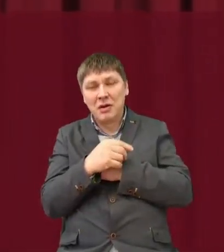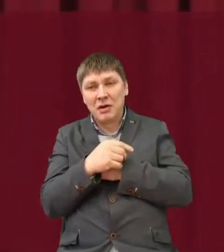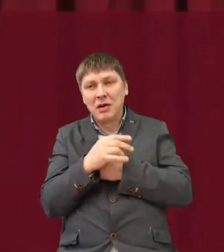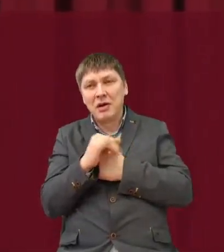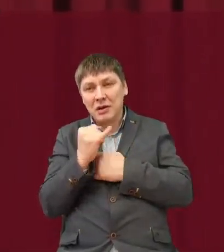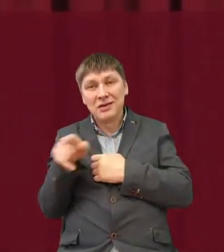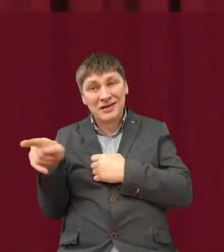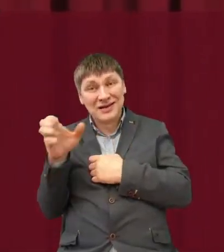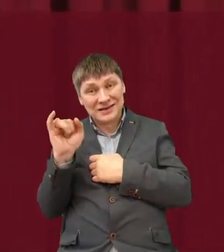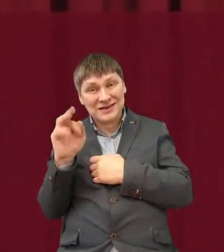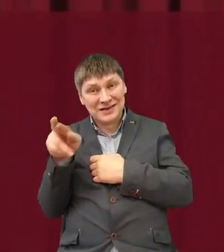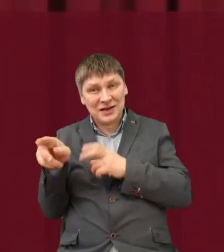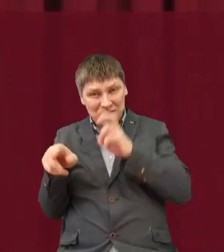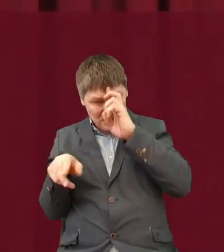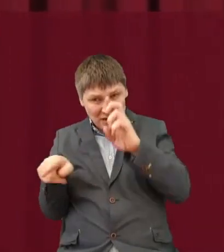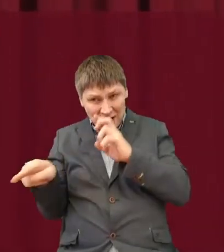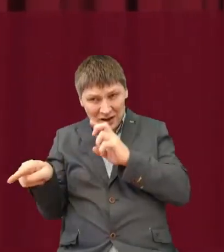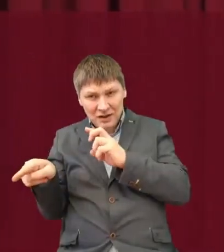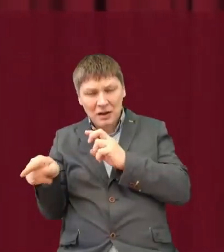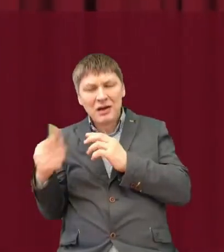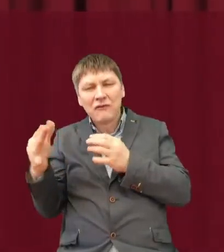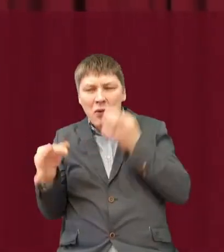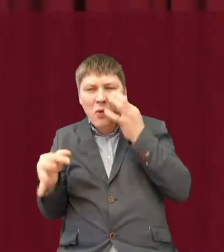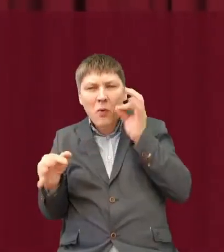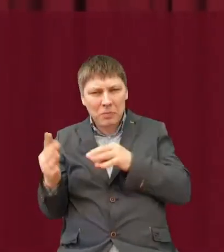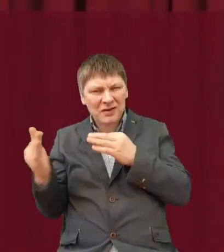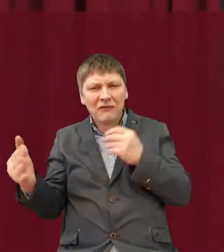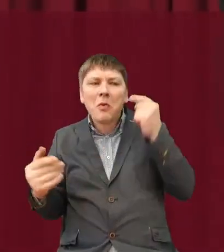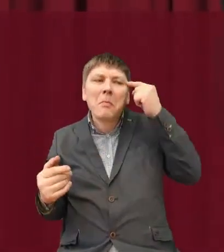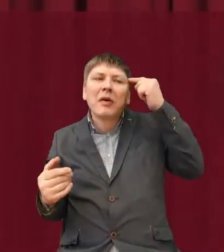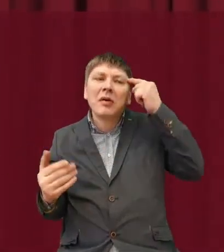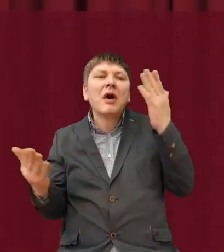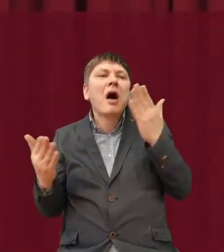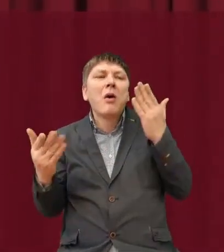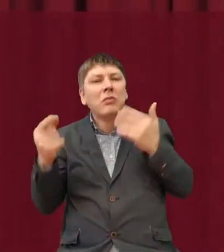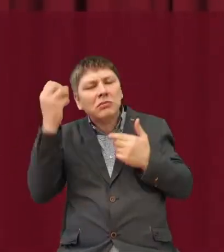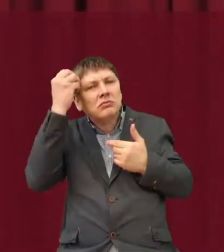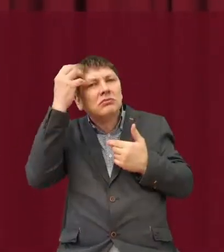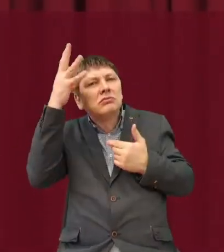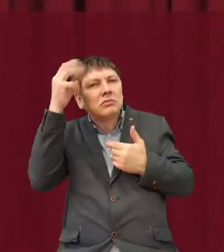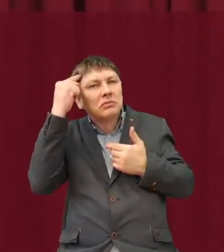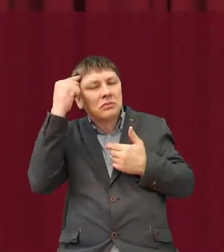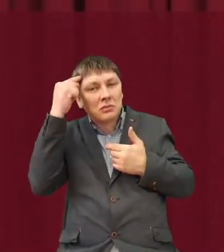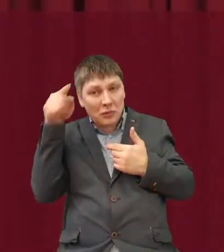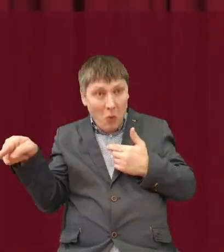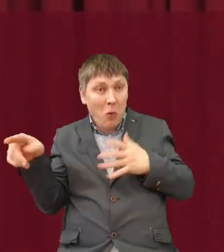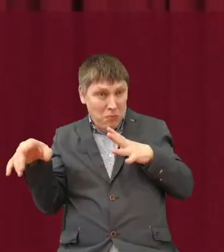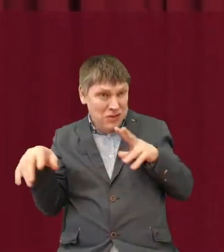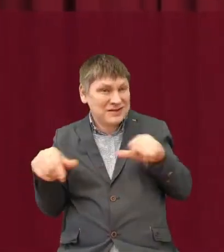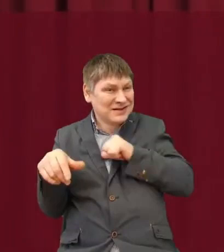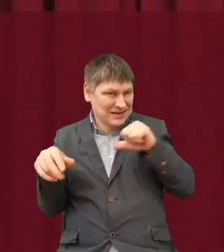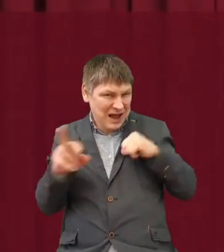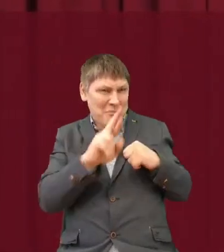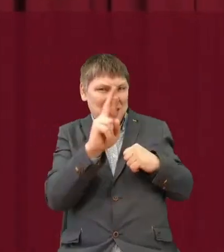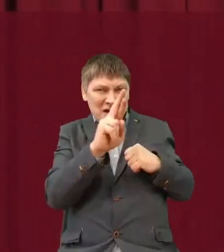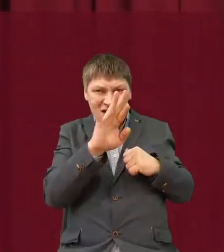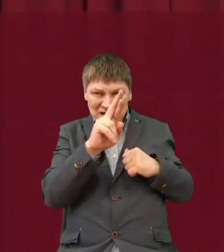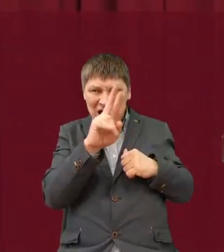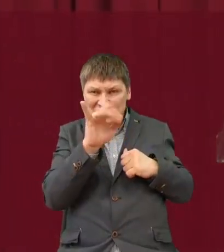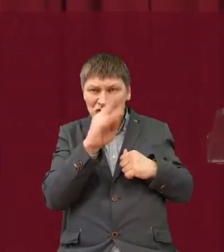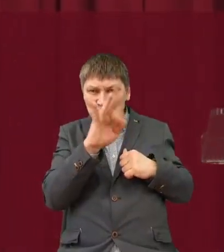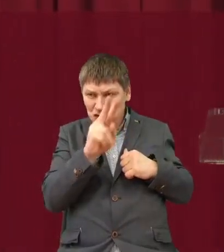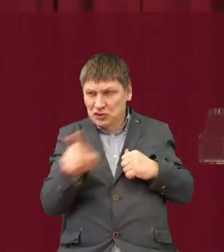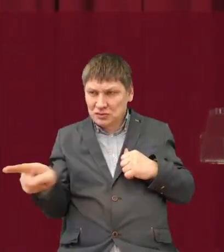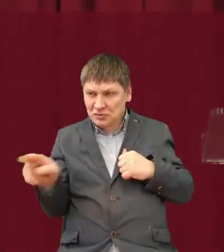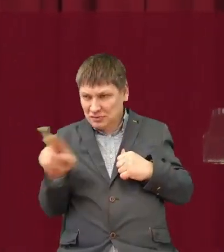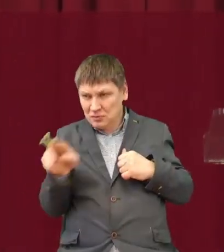Царь сирийский его опыт его понимание Это был языческий Царь который поклонялся